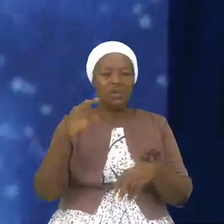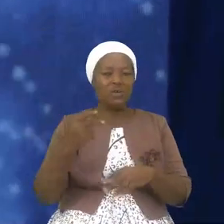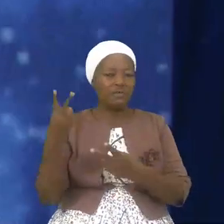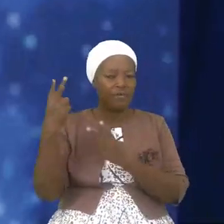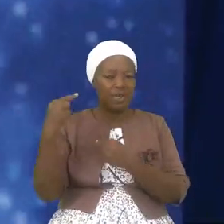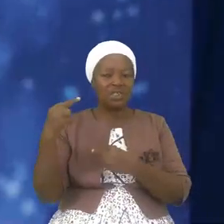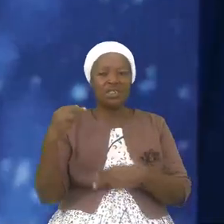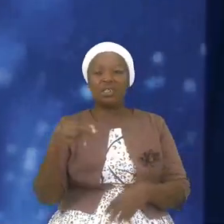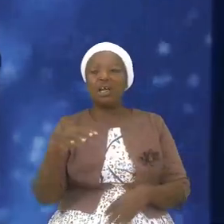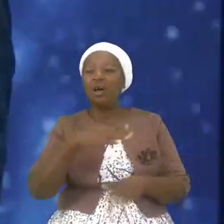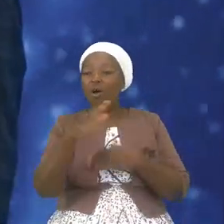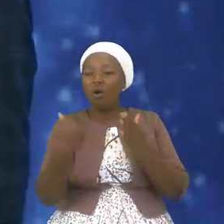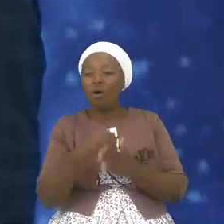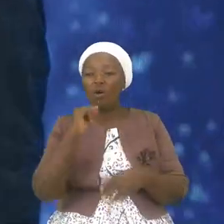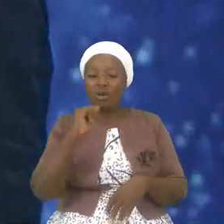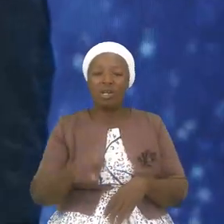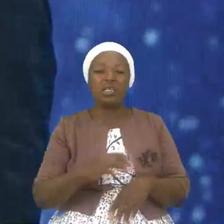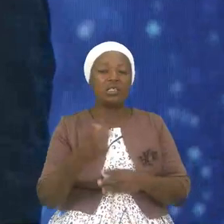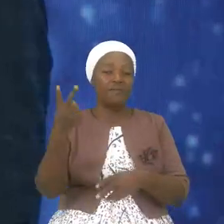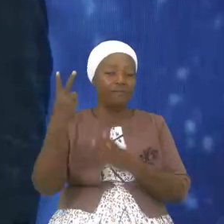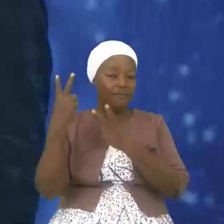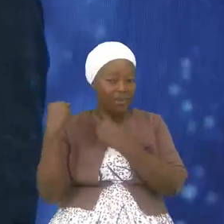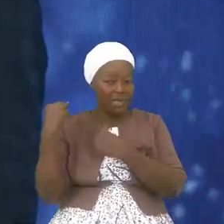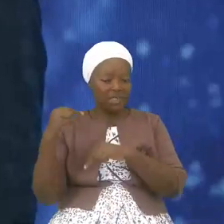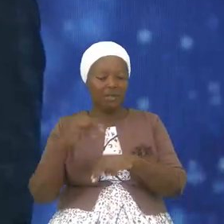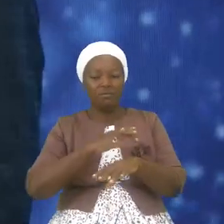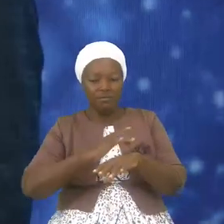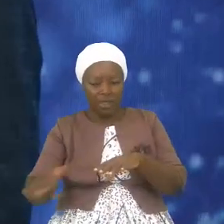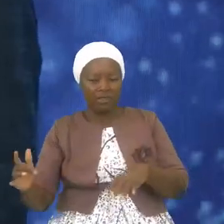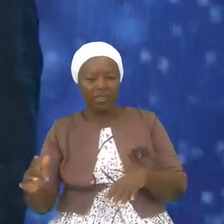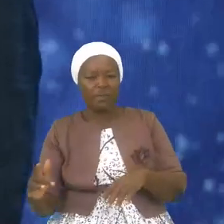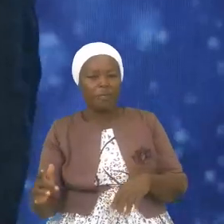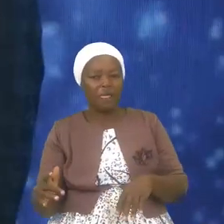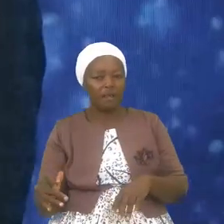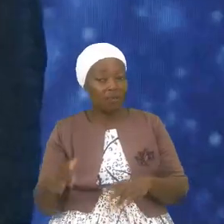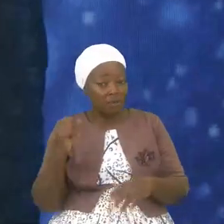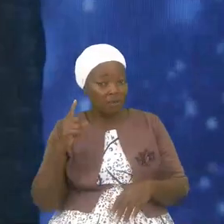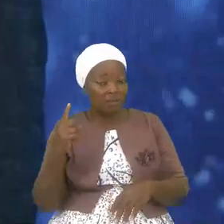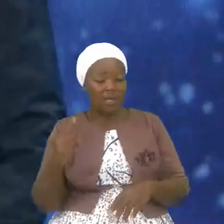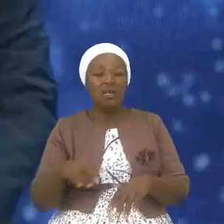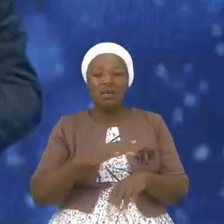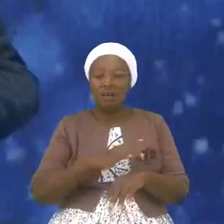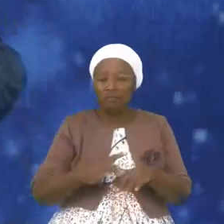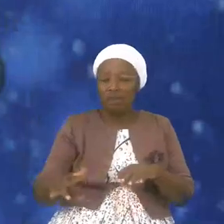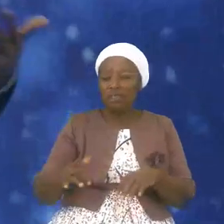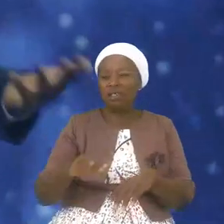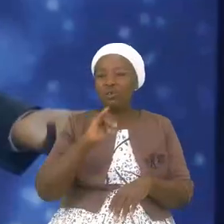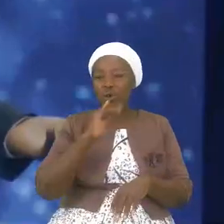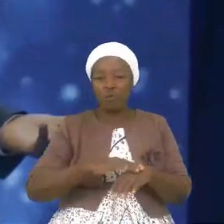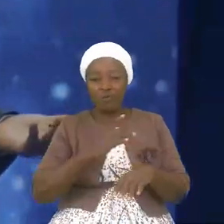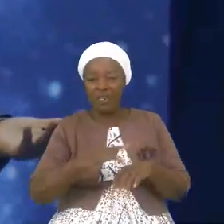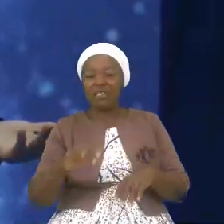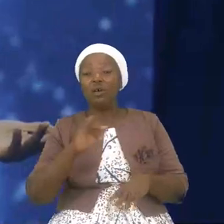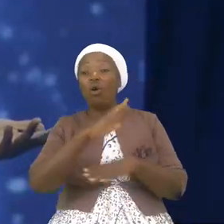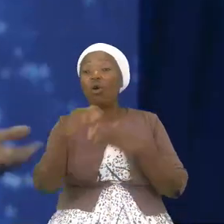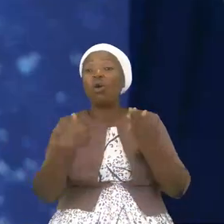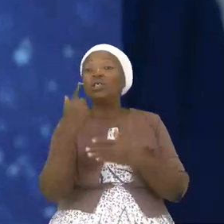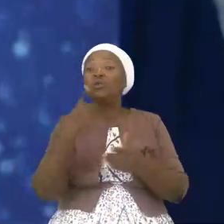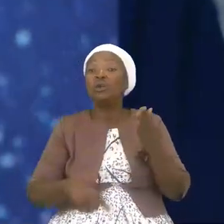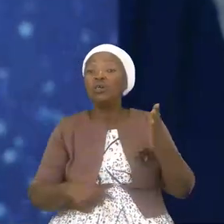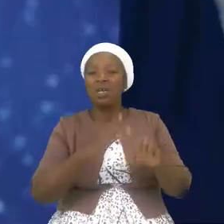des vanités, tout est vanité. Mais pas nos grands-grands-parents, ils étaient corrompus au moment de